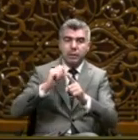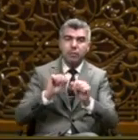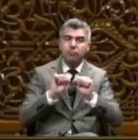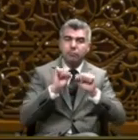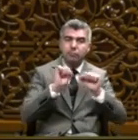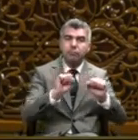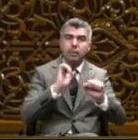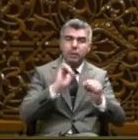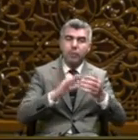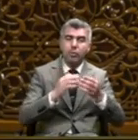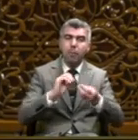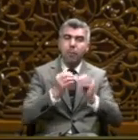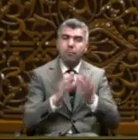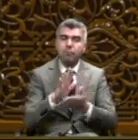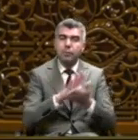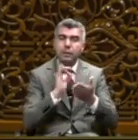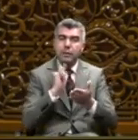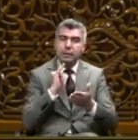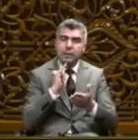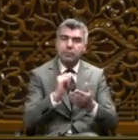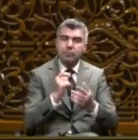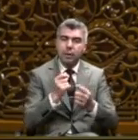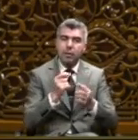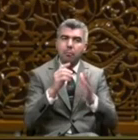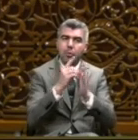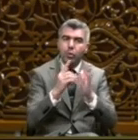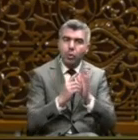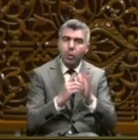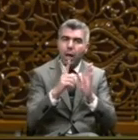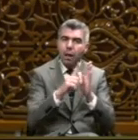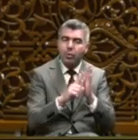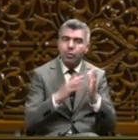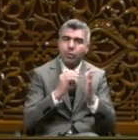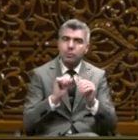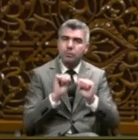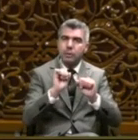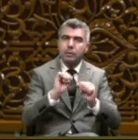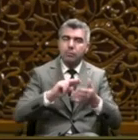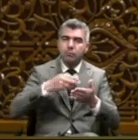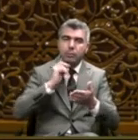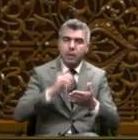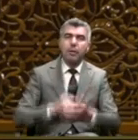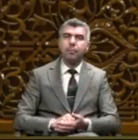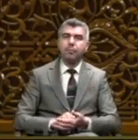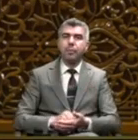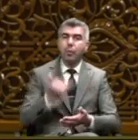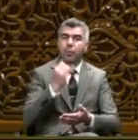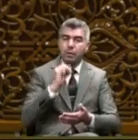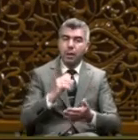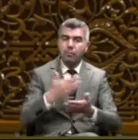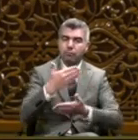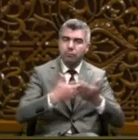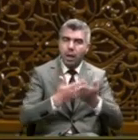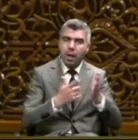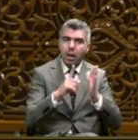واجهتموها بشجاعه وباستثمار كل الهوامش الدستوريه والماليه عبر التدخل عبر مراسيم